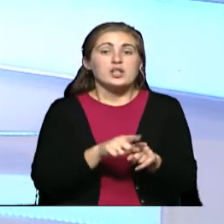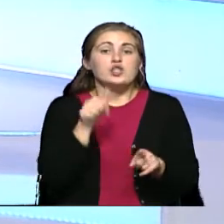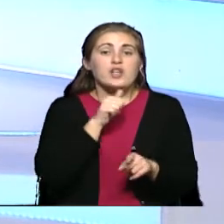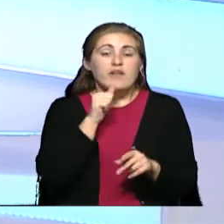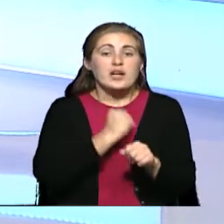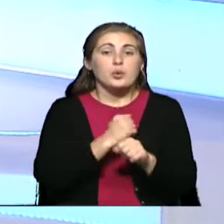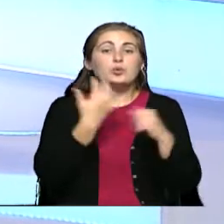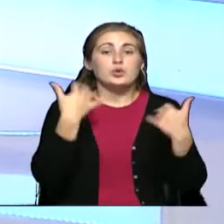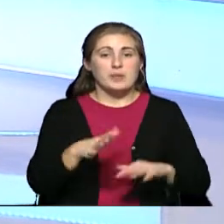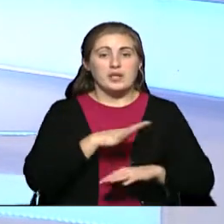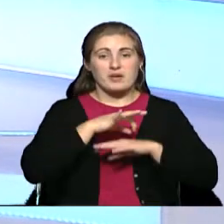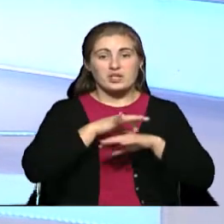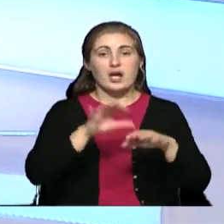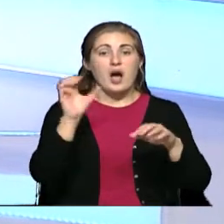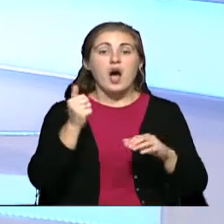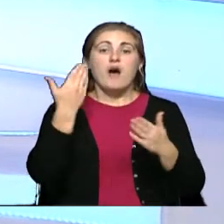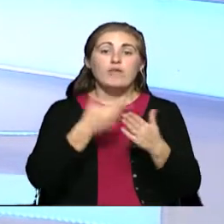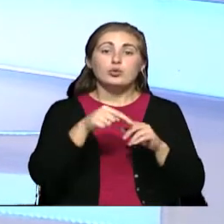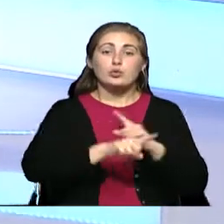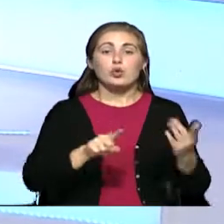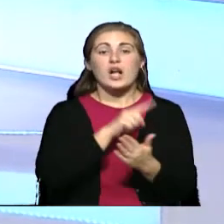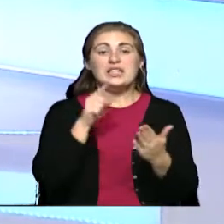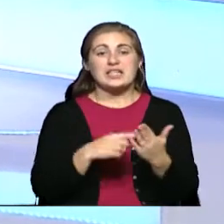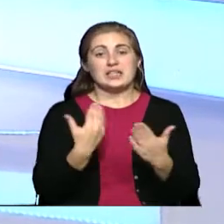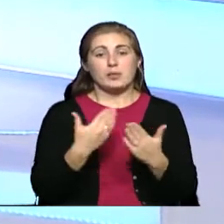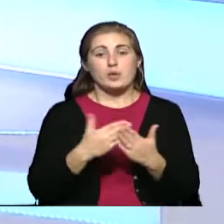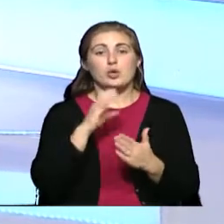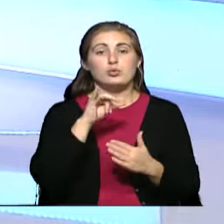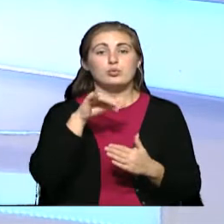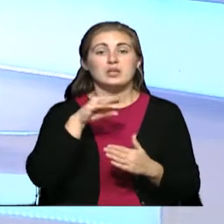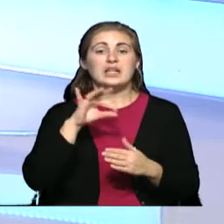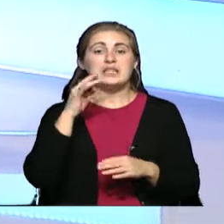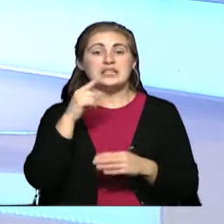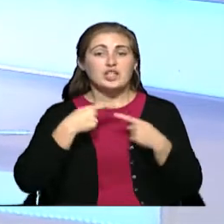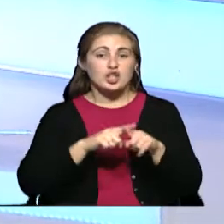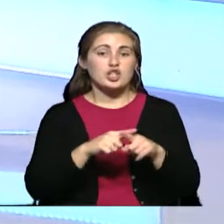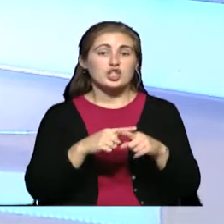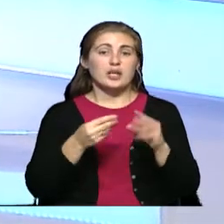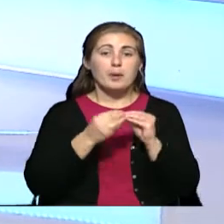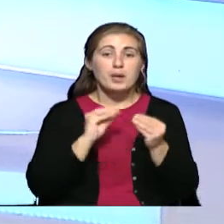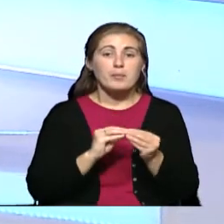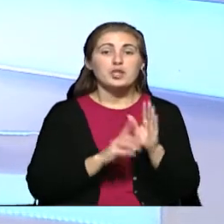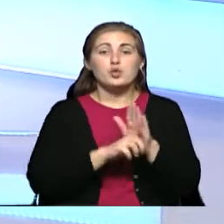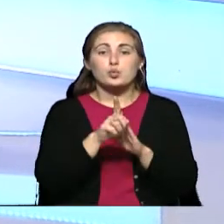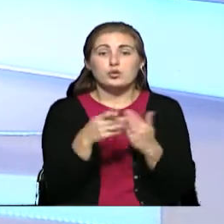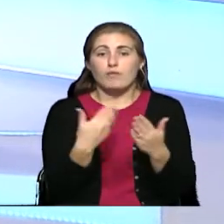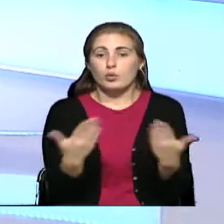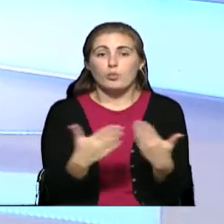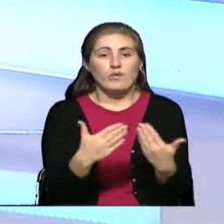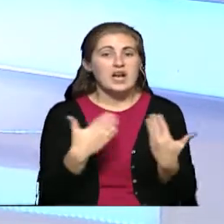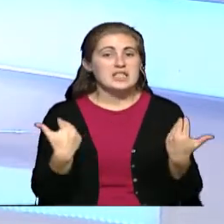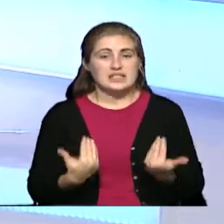была проведена. А вот то, что касается, например, сутотехнологических особых проблем, они начнутся вот буквально только